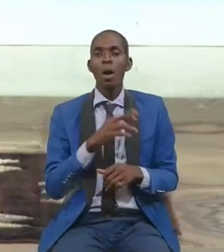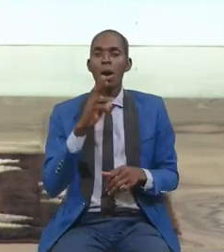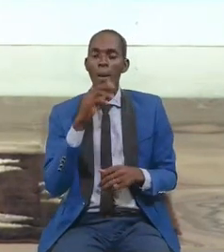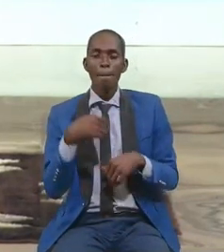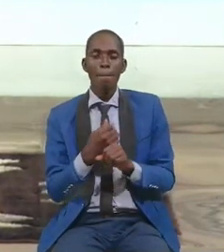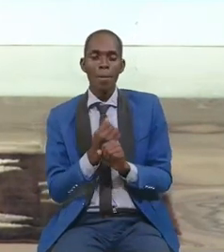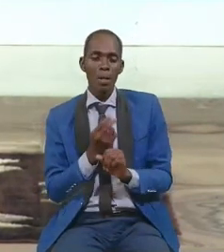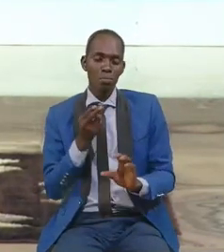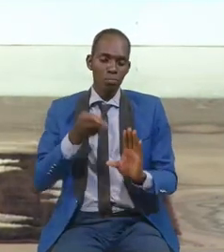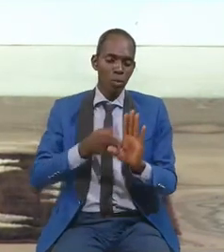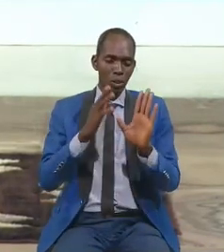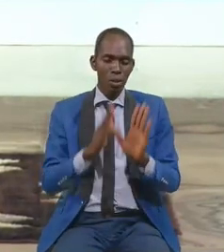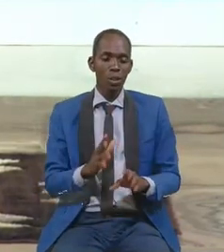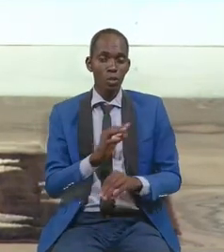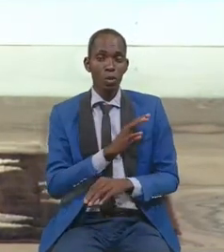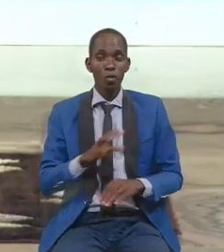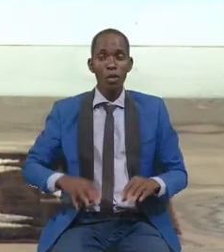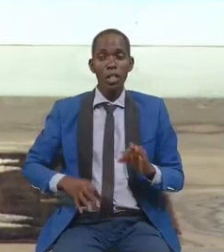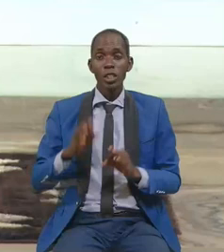Alors, nous ferons être